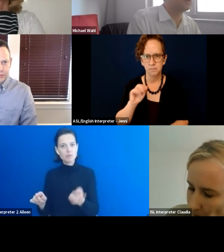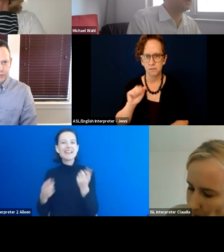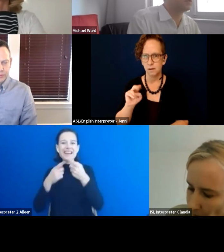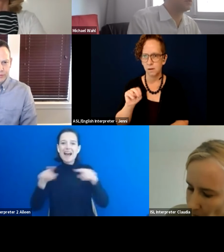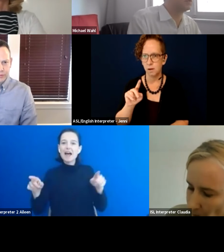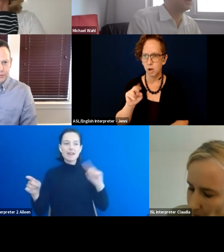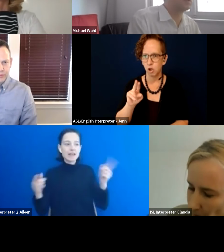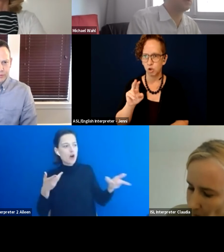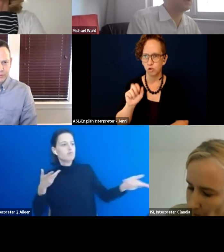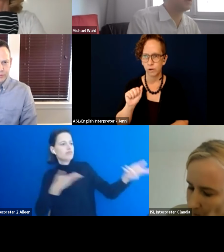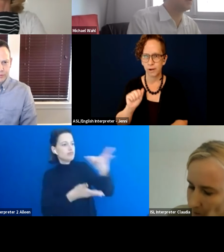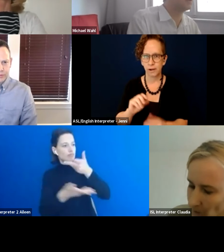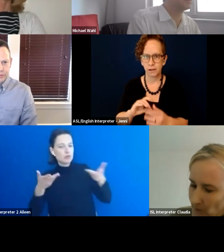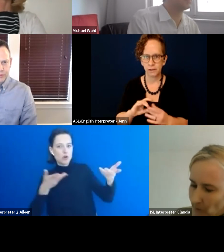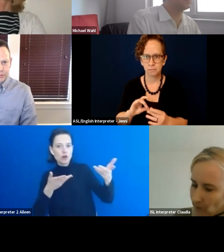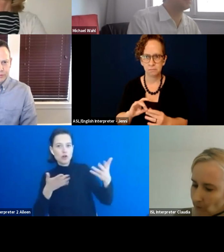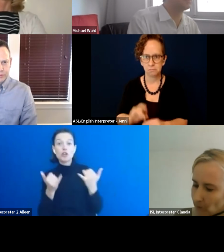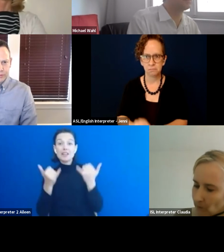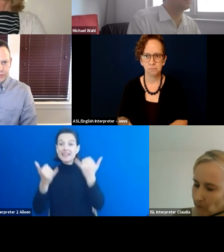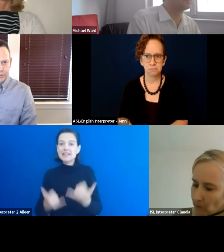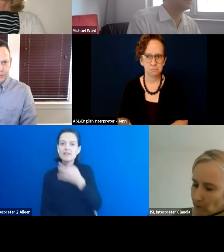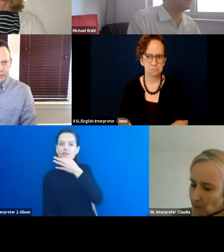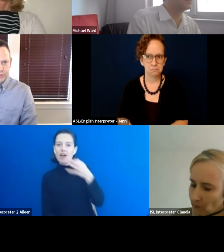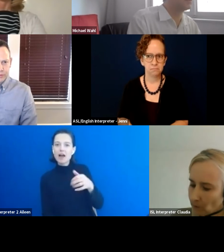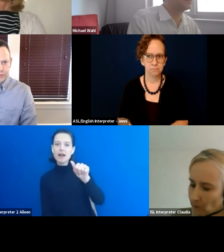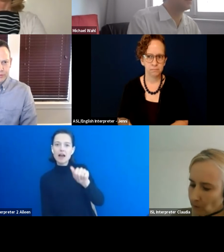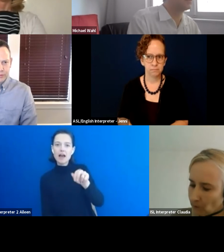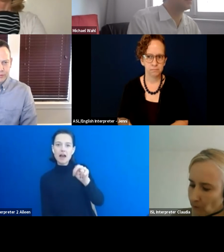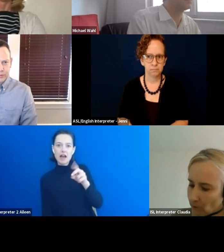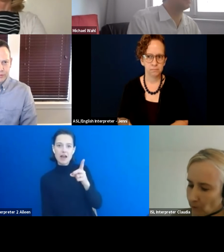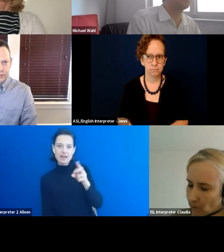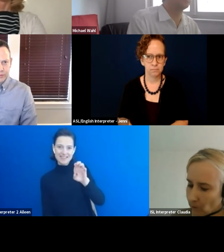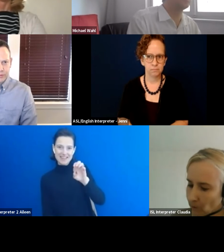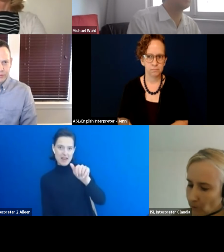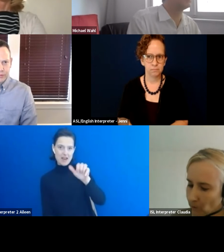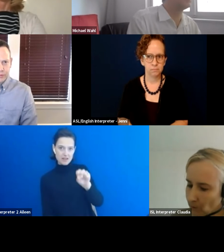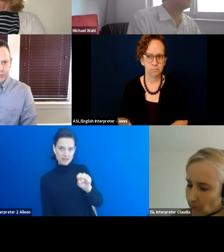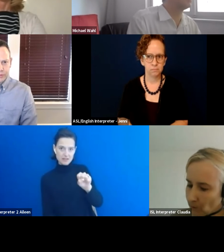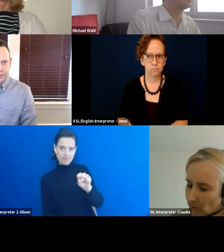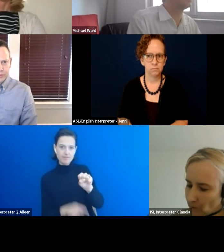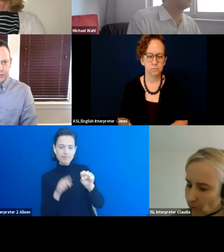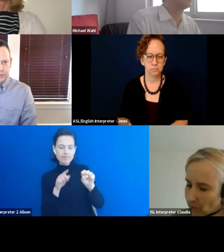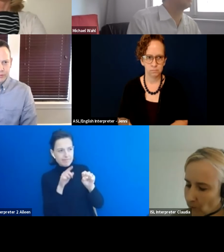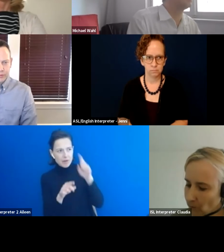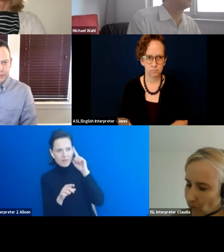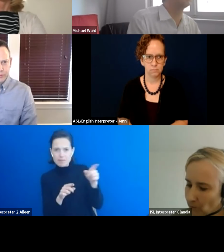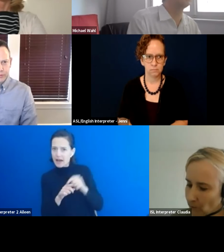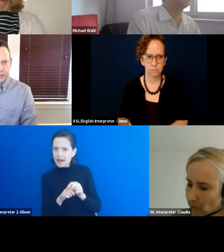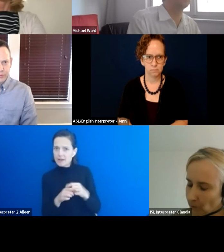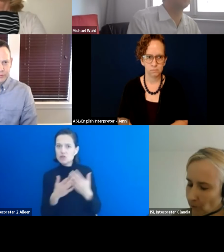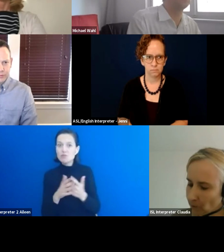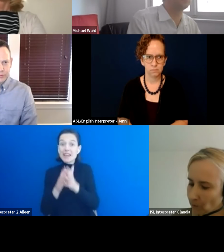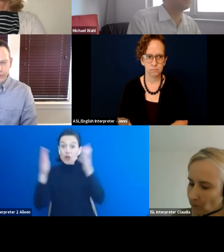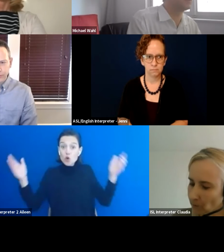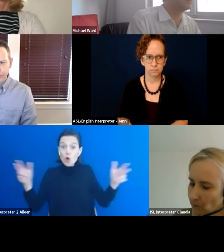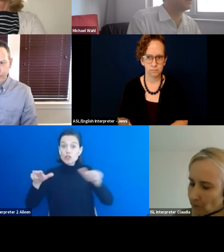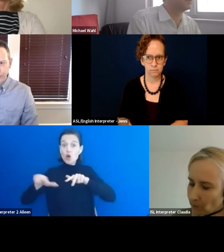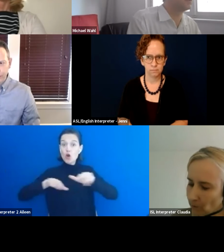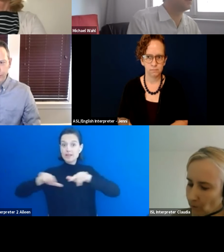Wo müsste man aus deiner Sicht mit der digitalen Barrierefreiheit, mit der Barrierefreiheit in einer großen Organisation ansetzen,